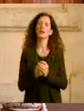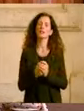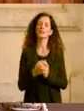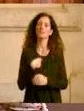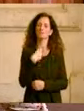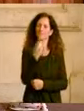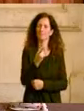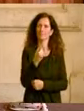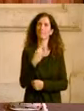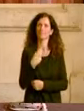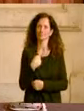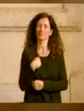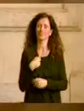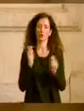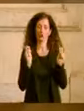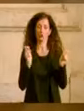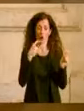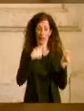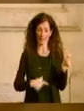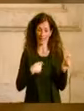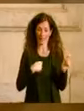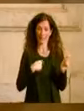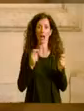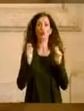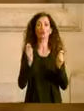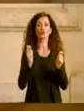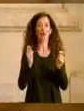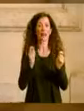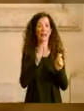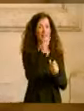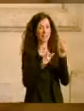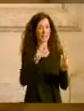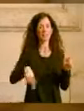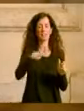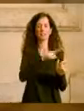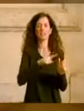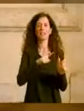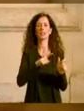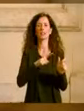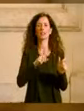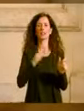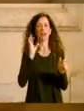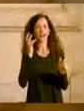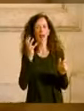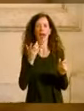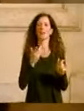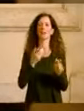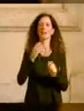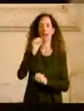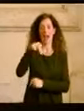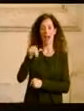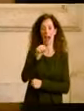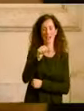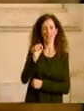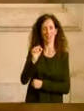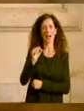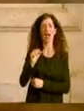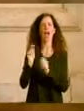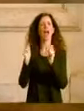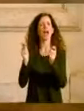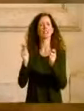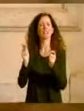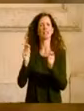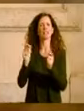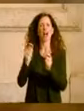come giornalista per i giornalisti e le giornaliste della Rai, ai colleghi dell'ANSA, della Gazzetta del Mezzogiorno, di tutte le realtà editoriali che